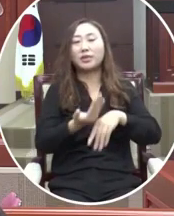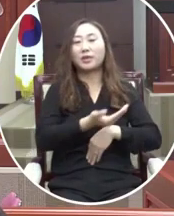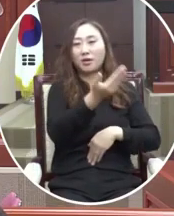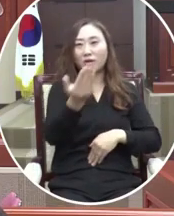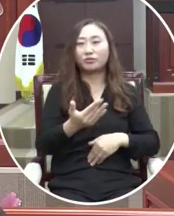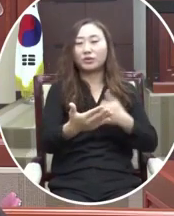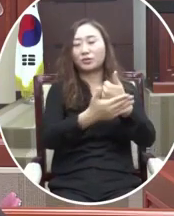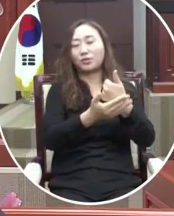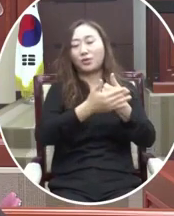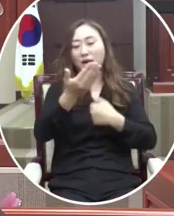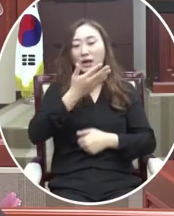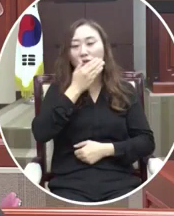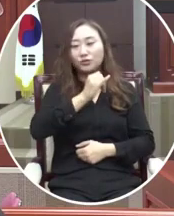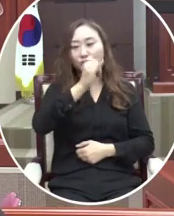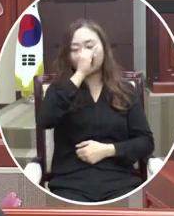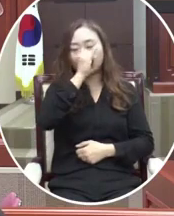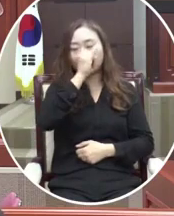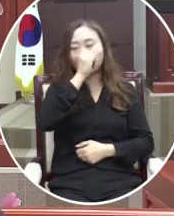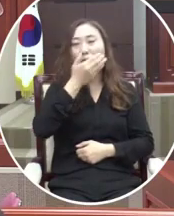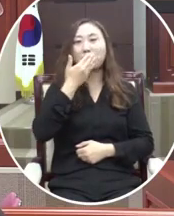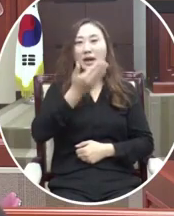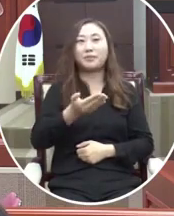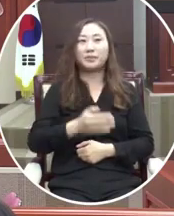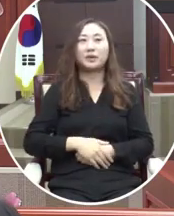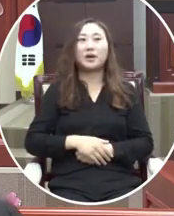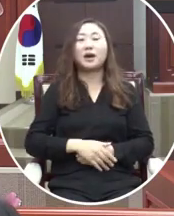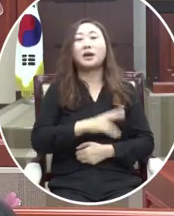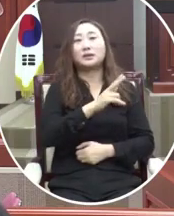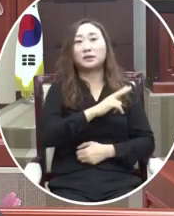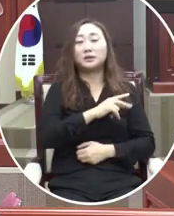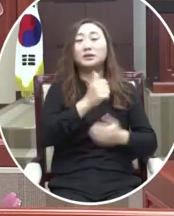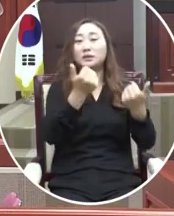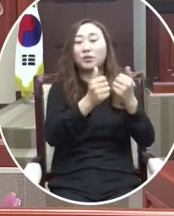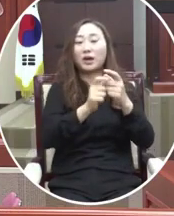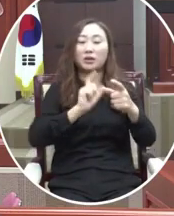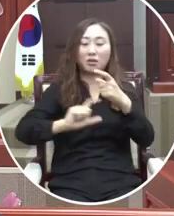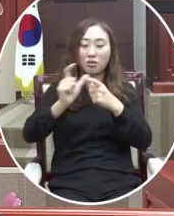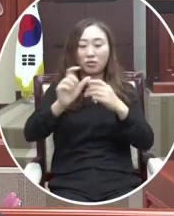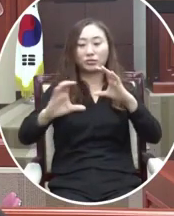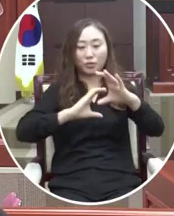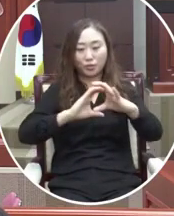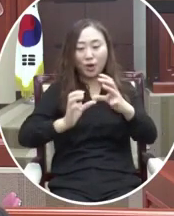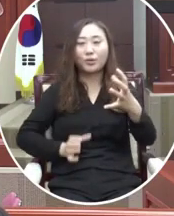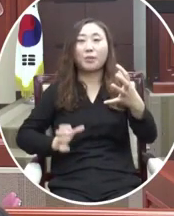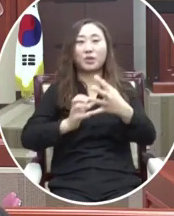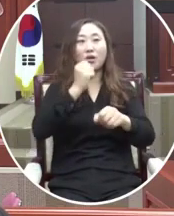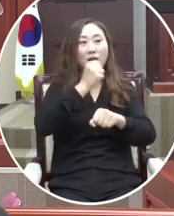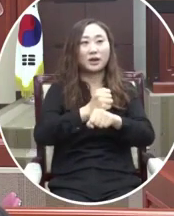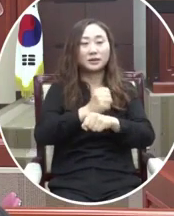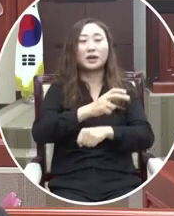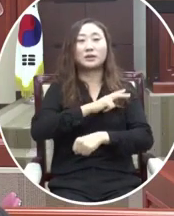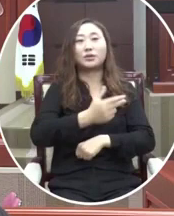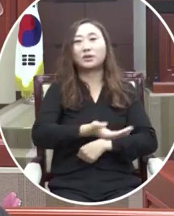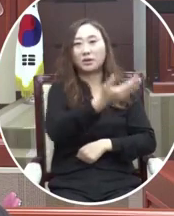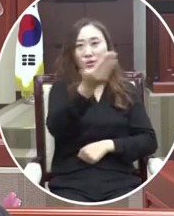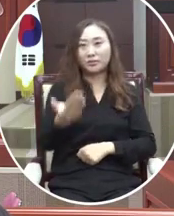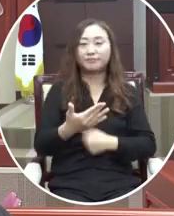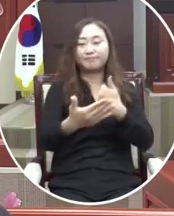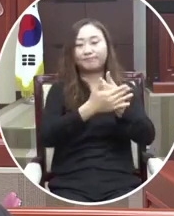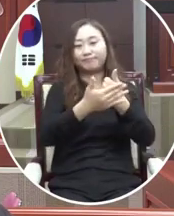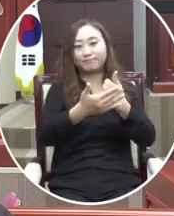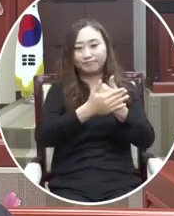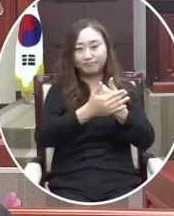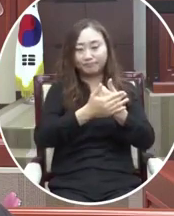비로소 어 실현될 수 있습니다 구의회와 더욱 소통하고 협력해 나가겠습니다 의원님들의